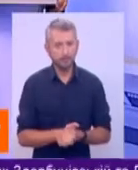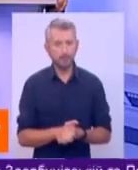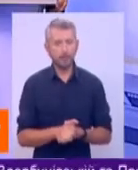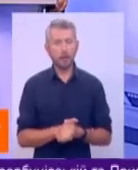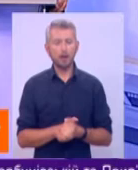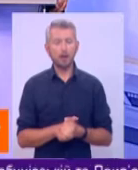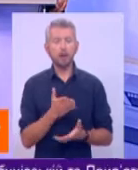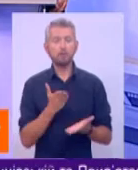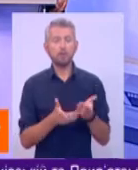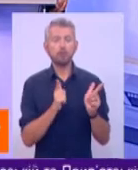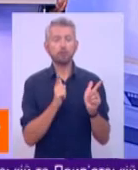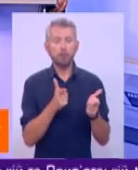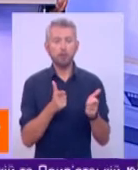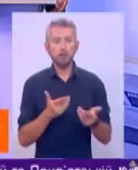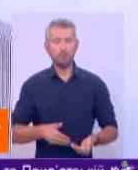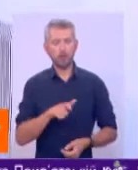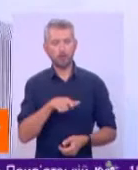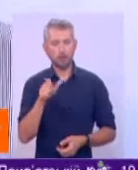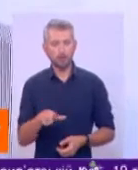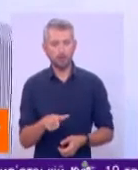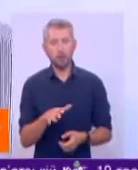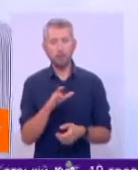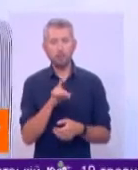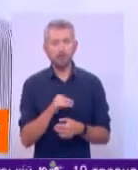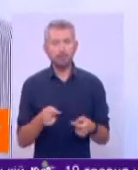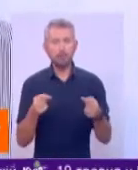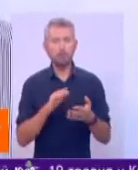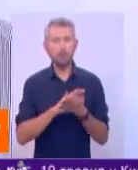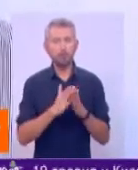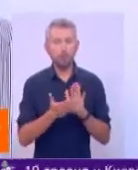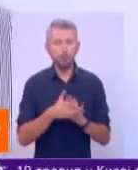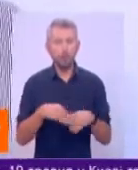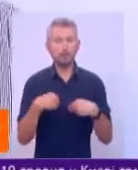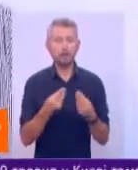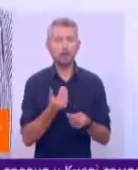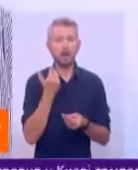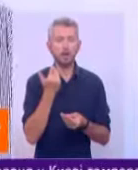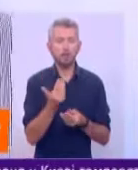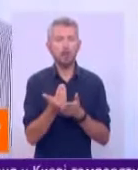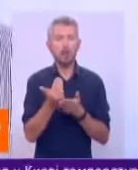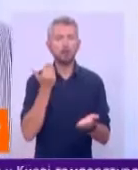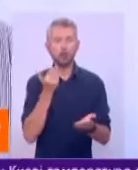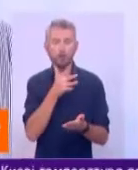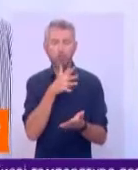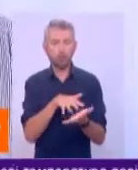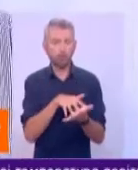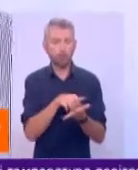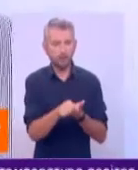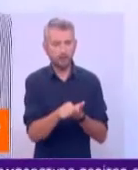згоді мешканців, при певних умовах, в надання їм до моменту